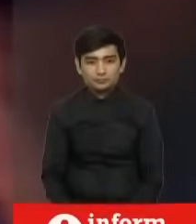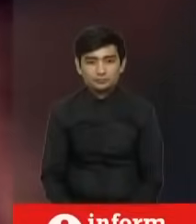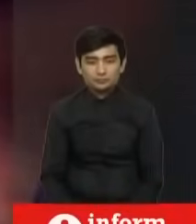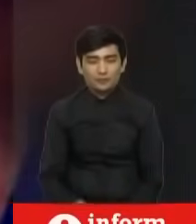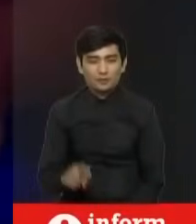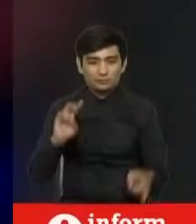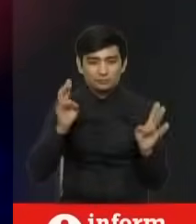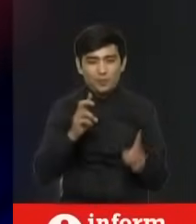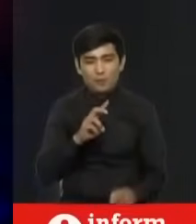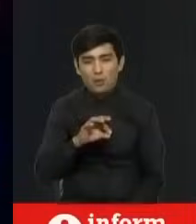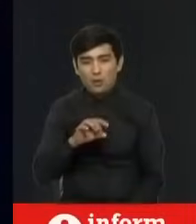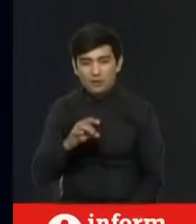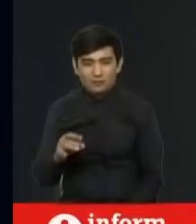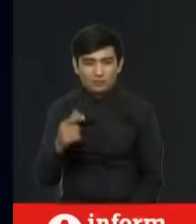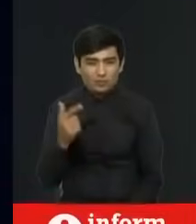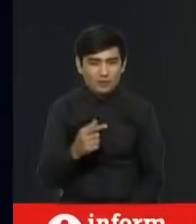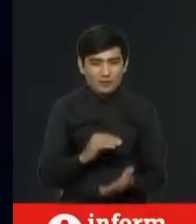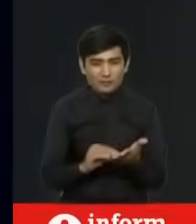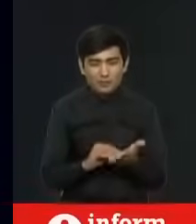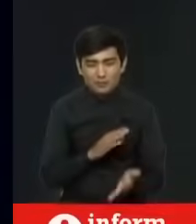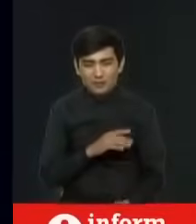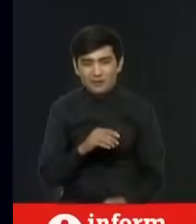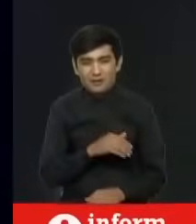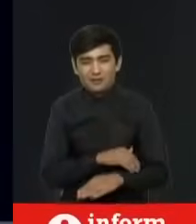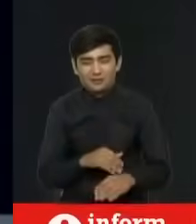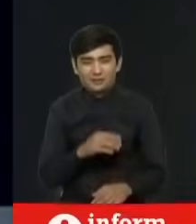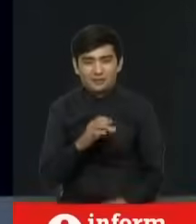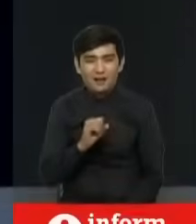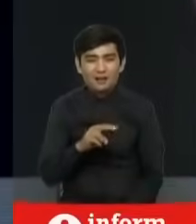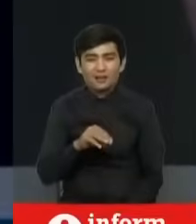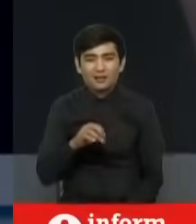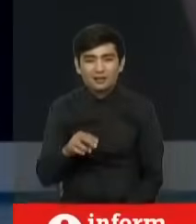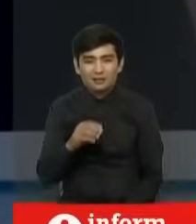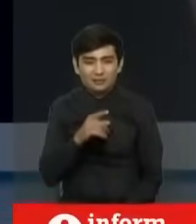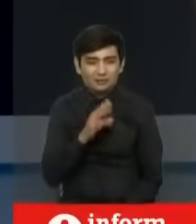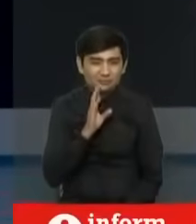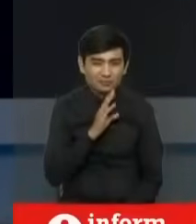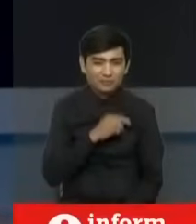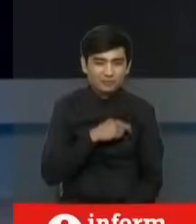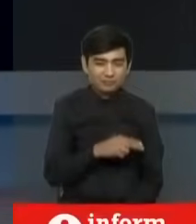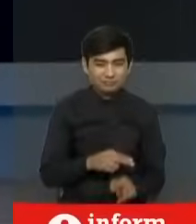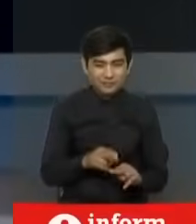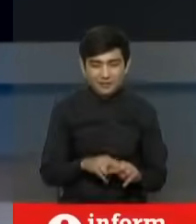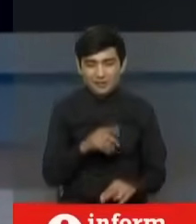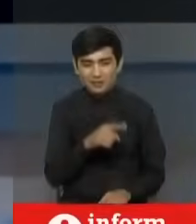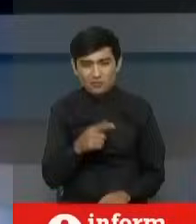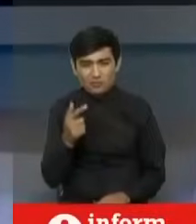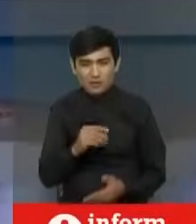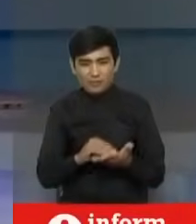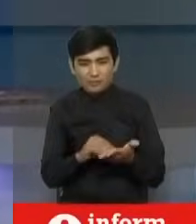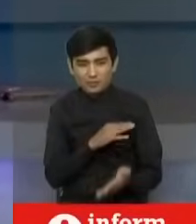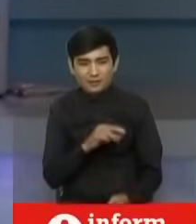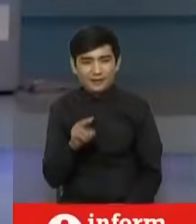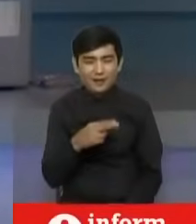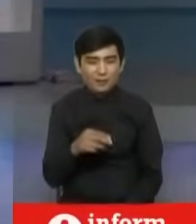Блогер, который написал оскорбительный комментарий в адрес погибшей Салтанат Нукеновой, проиграл апелляцию. В декабре прошлого года